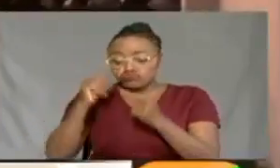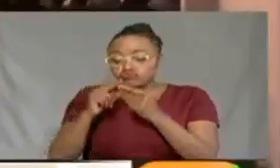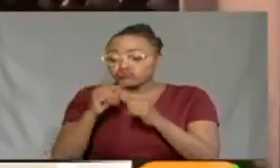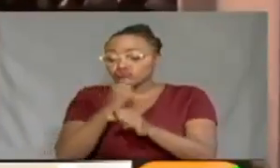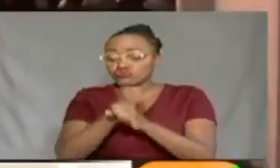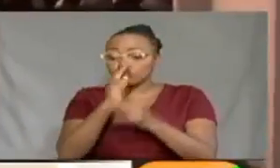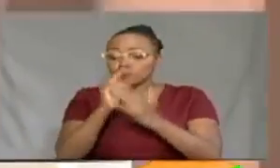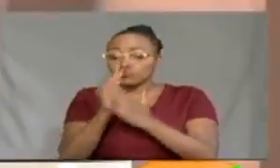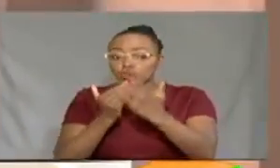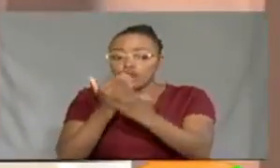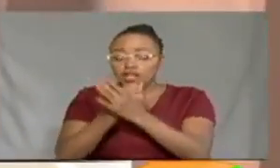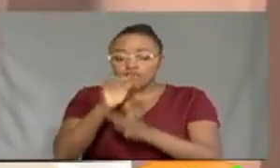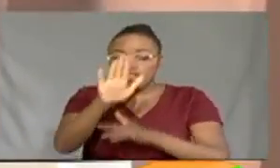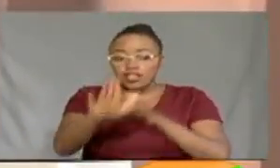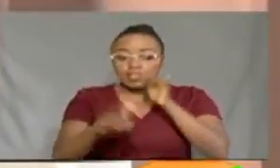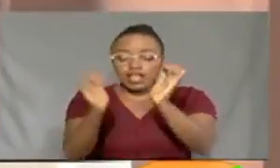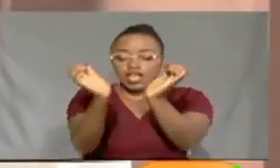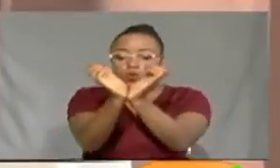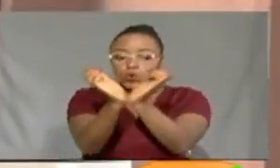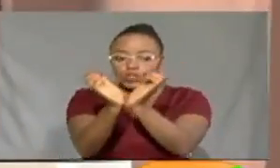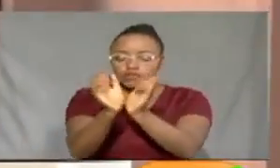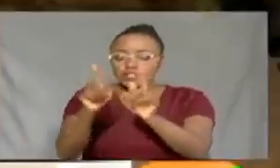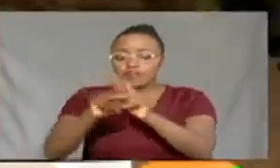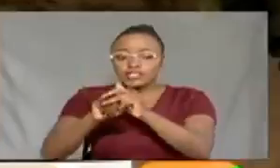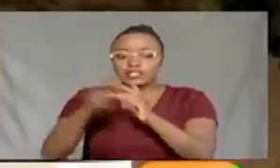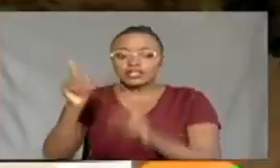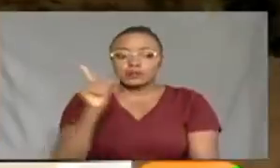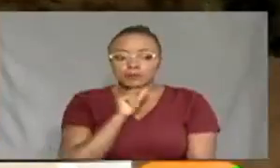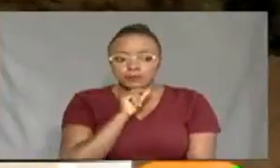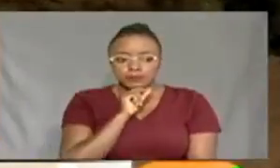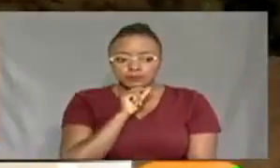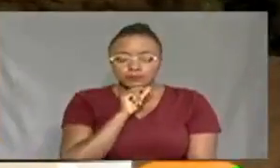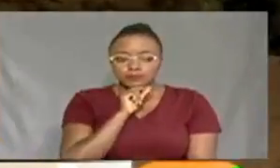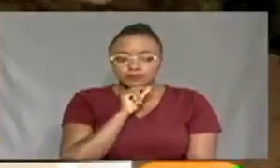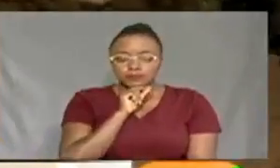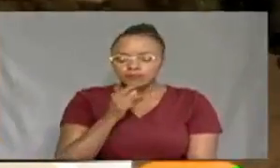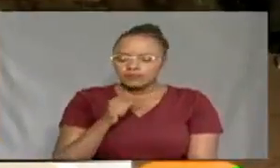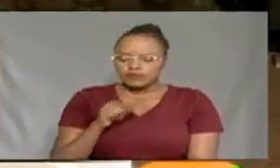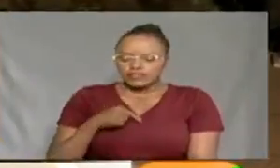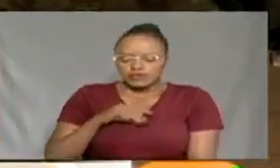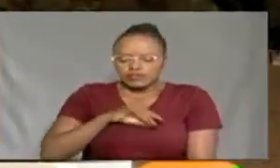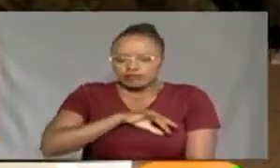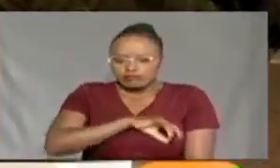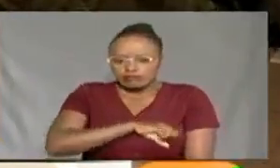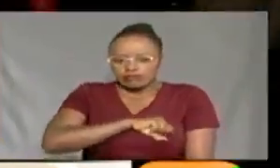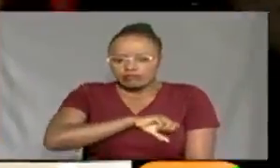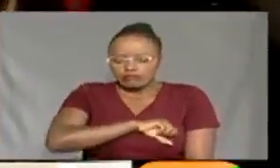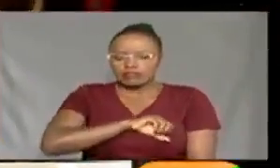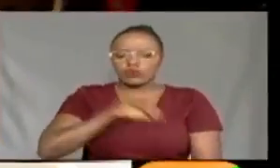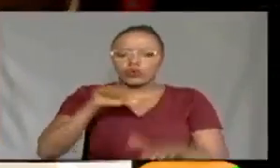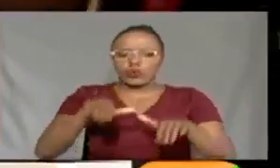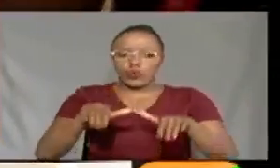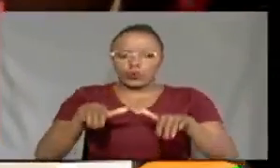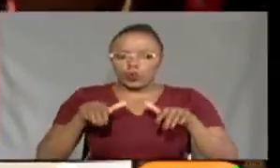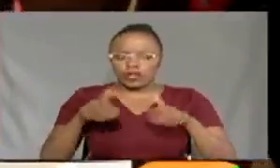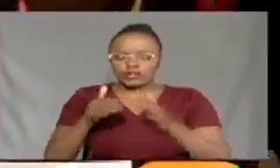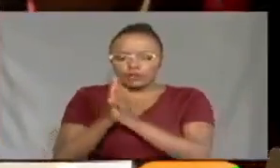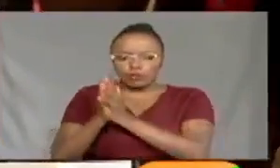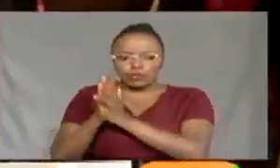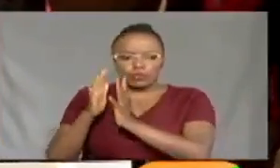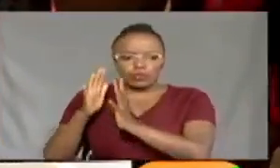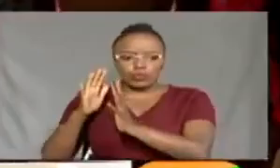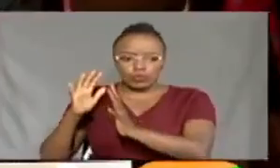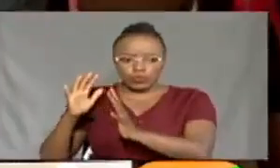katika uga wa Nyayo ilikuwa keshangoa nanga. Kwa uvumilivu walisubiri katika